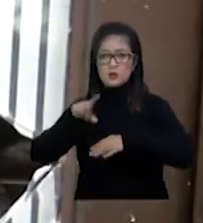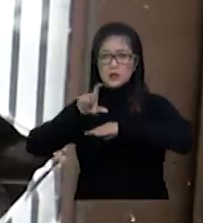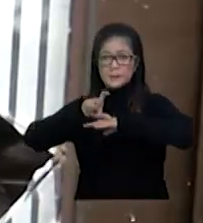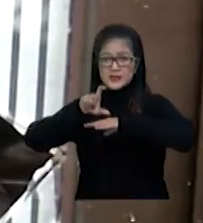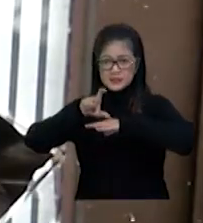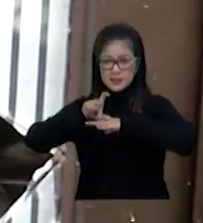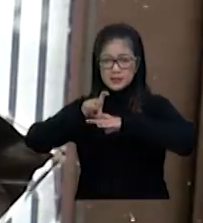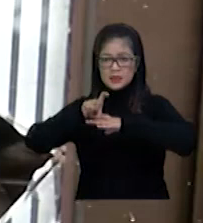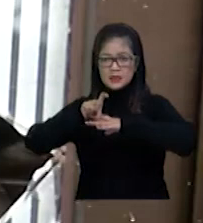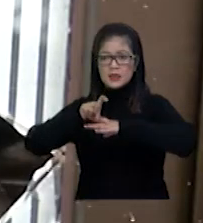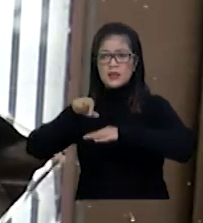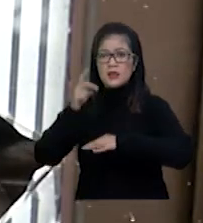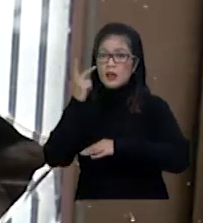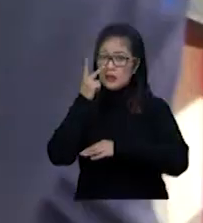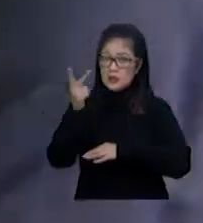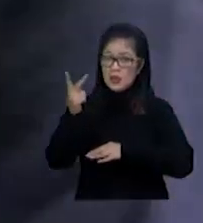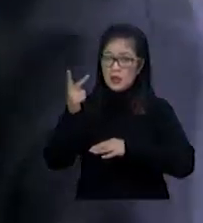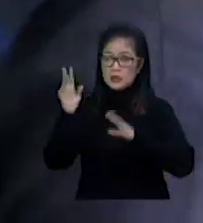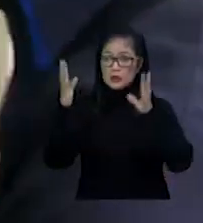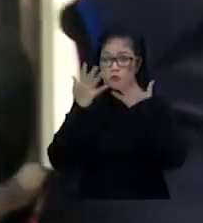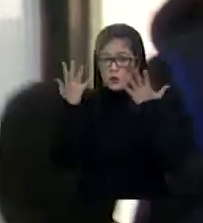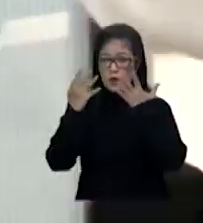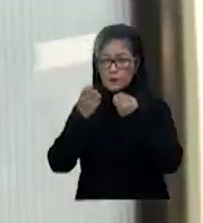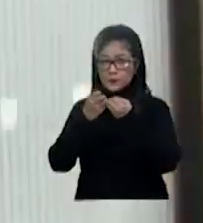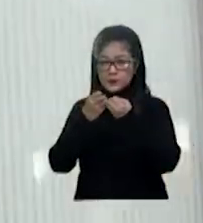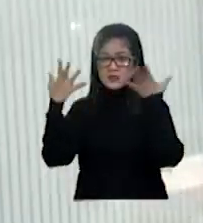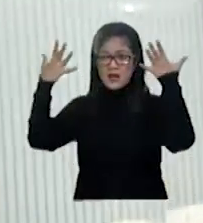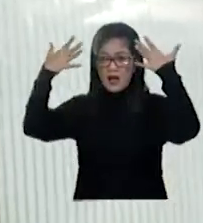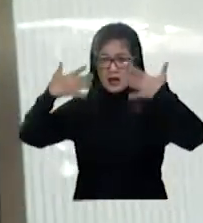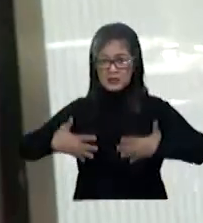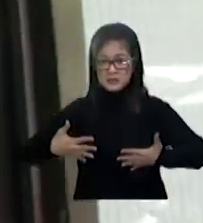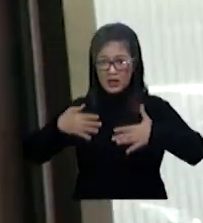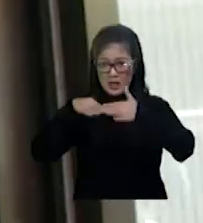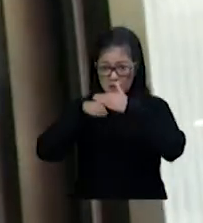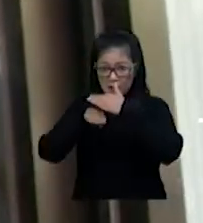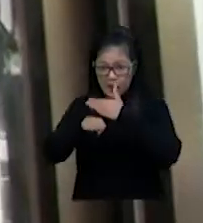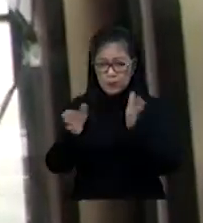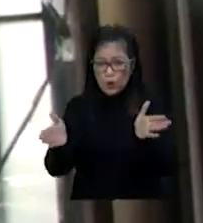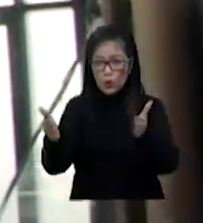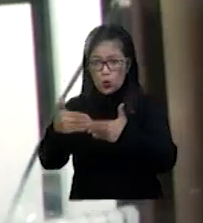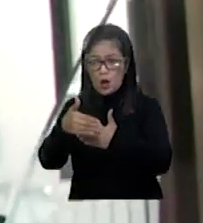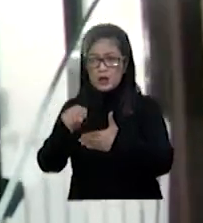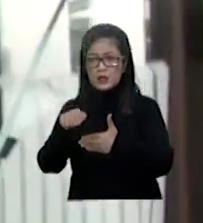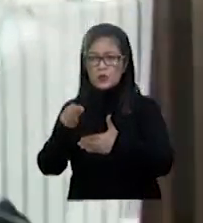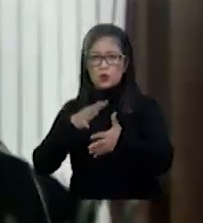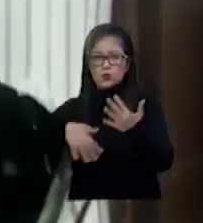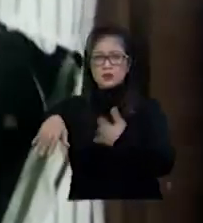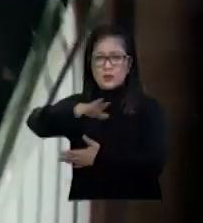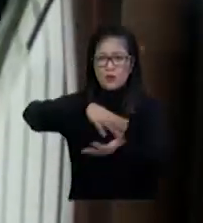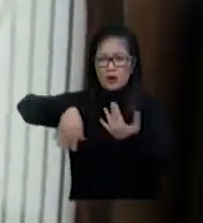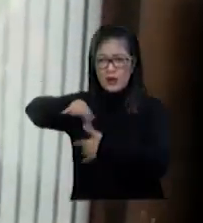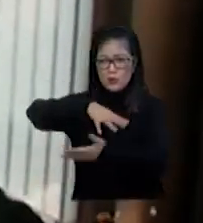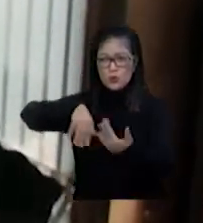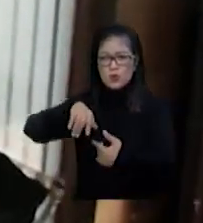saat ini. Kaca-kaca mulai pecah dan juga di dalam kelas ini bisa terlihat sekali kondisinya berantakan dan juga